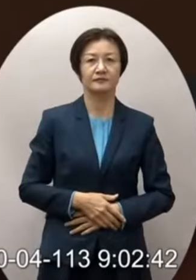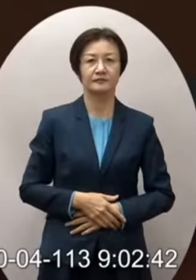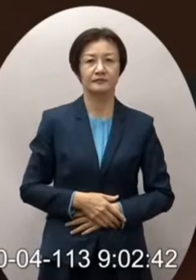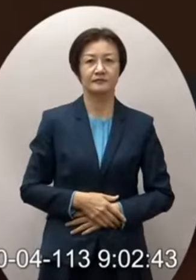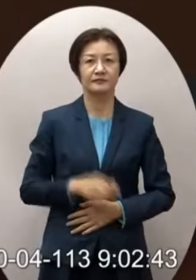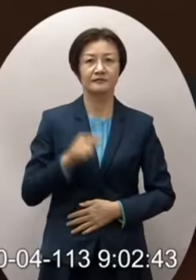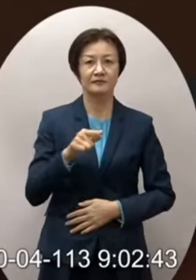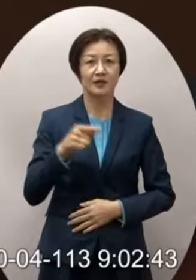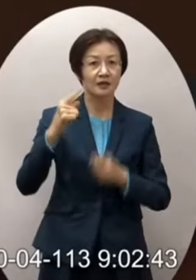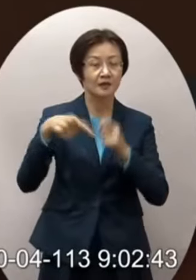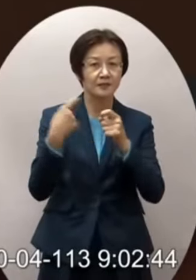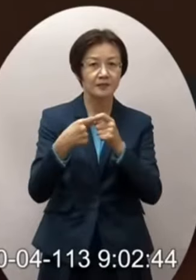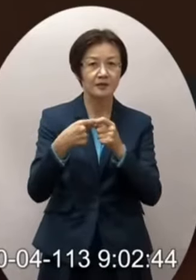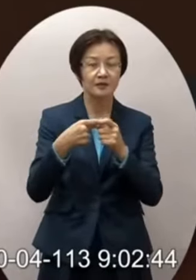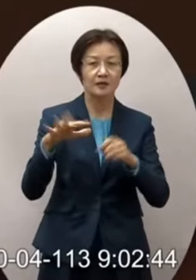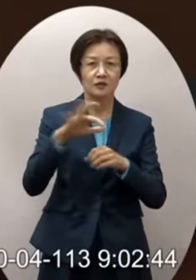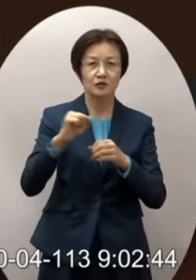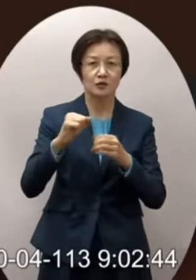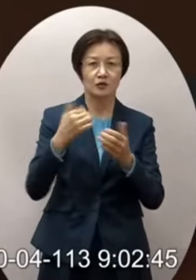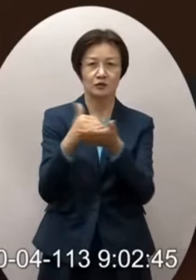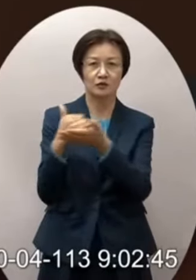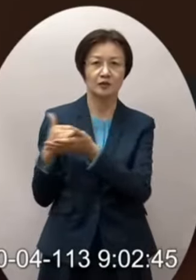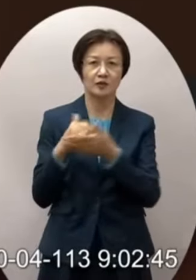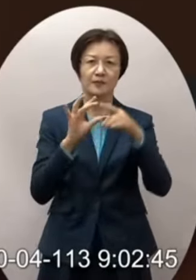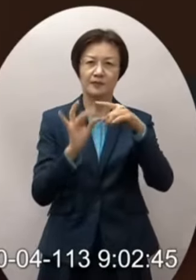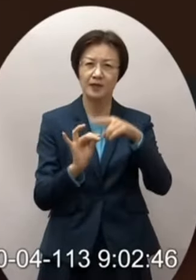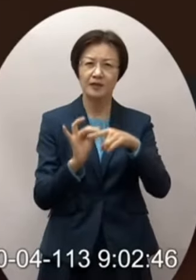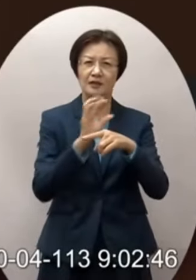是在明年总预算的